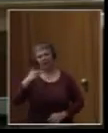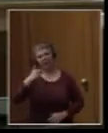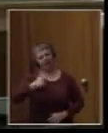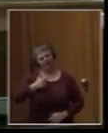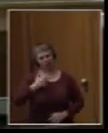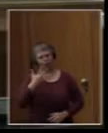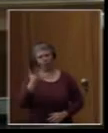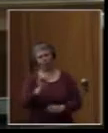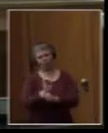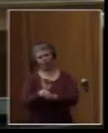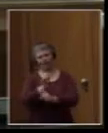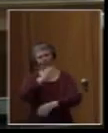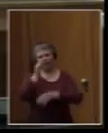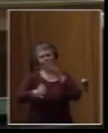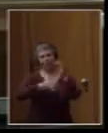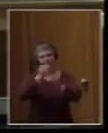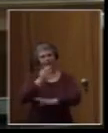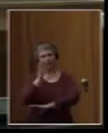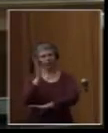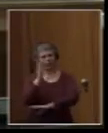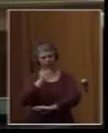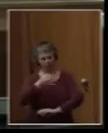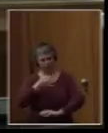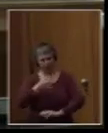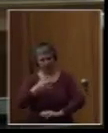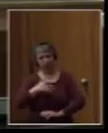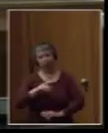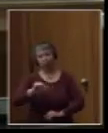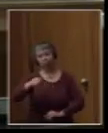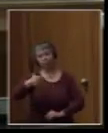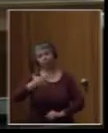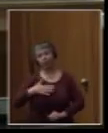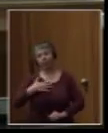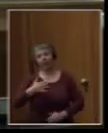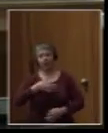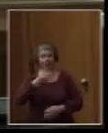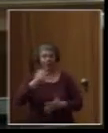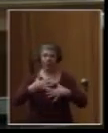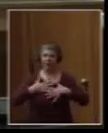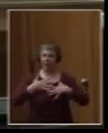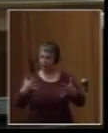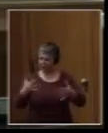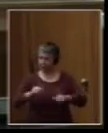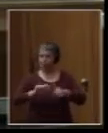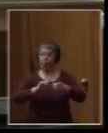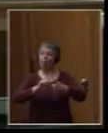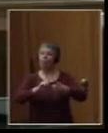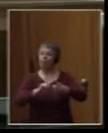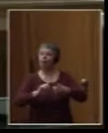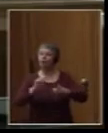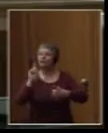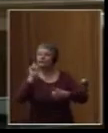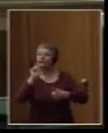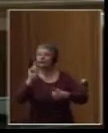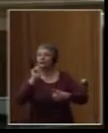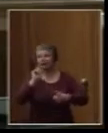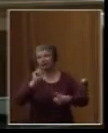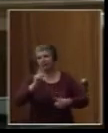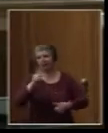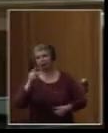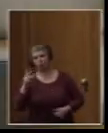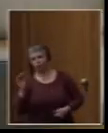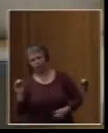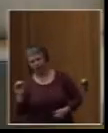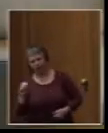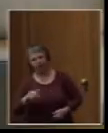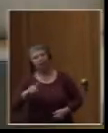σας κρατήσω, θα ήθελα να ευχαριστήσω τους διοργανωτές της ημερίδας και προσωπικά την κυρία Κούνοβα για την ευκαιρία που μου έδωσε να παραβρεθώ σήμερα κοντά σας και να